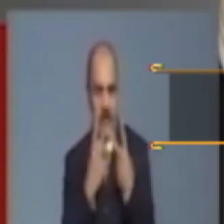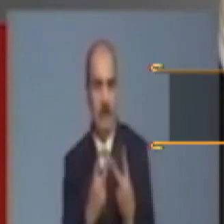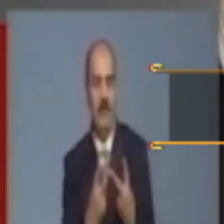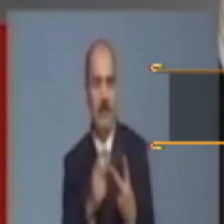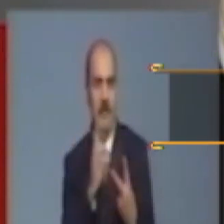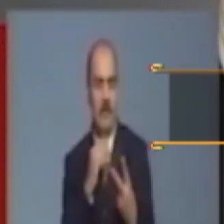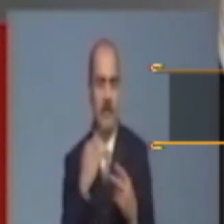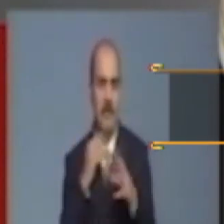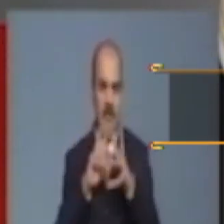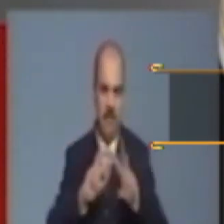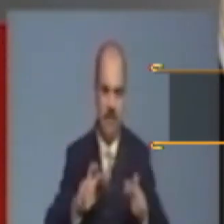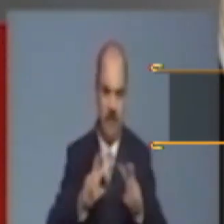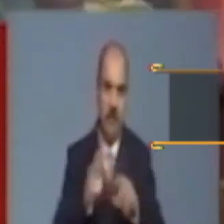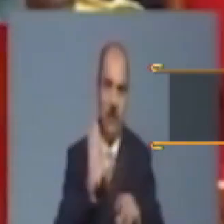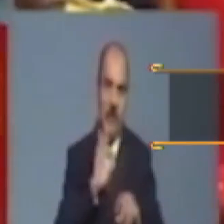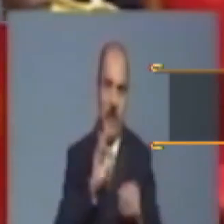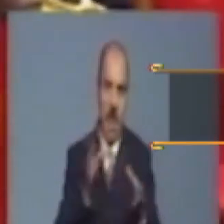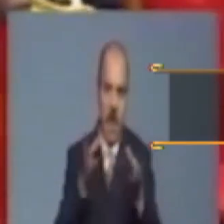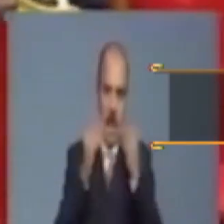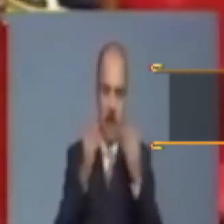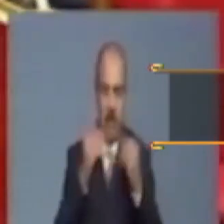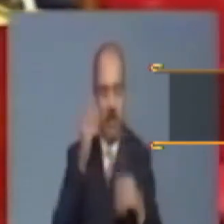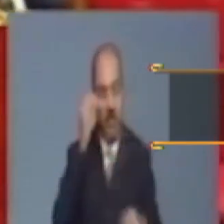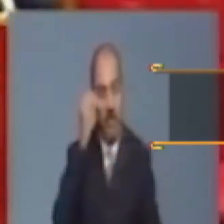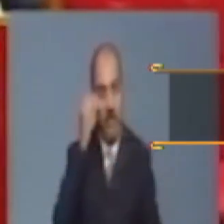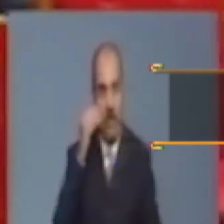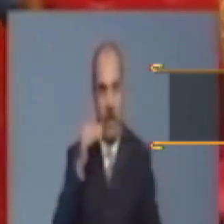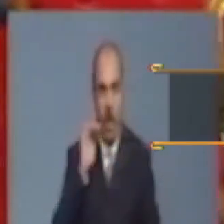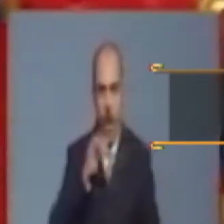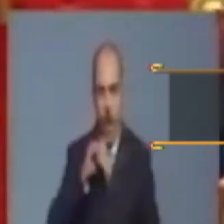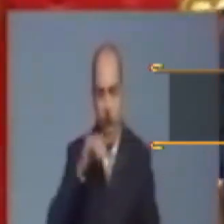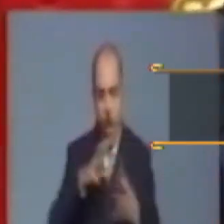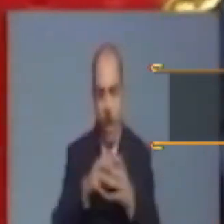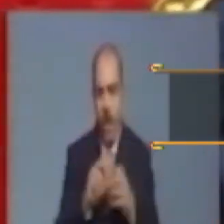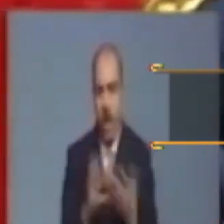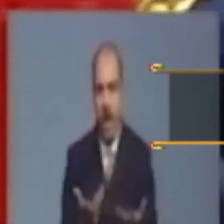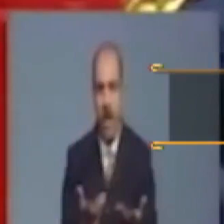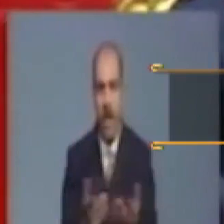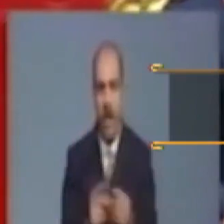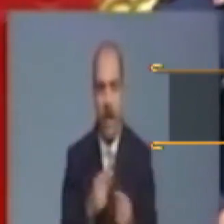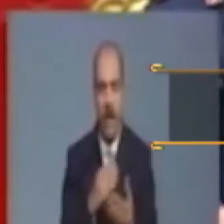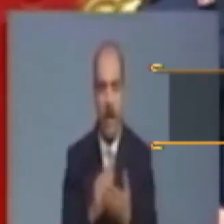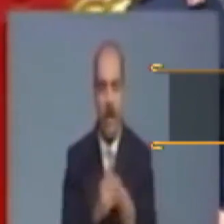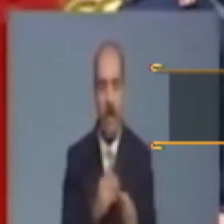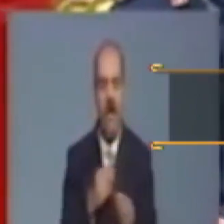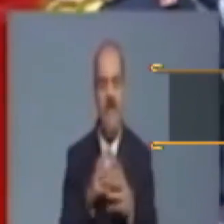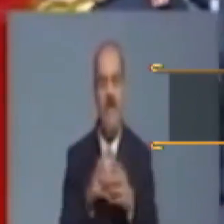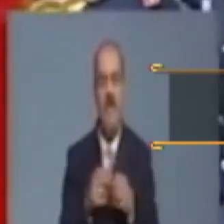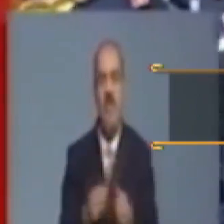بالفحص والدرس ونبحث في أعماقها لتفهم معانيها.